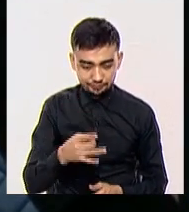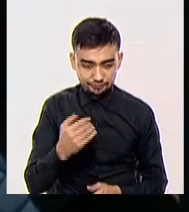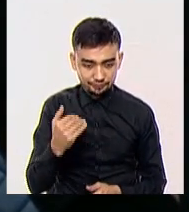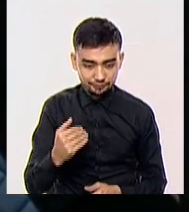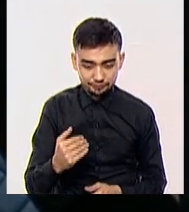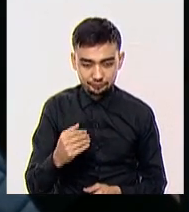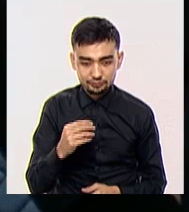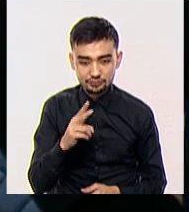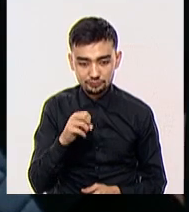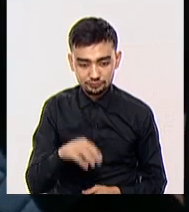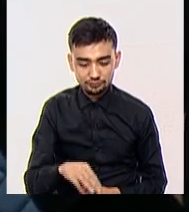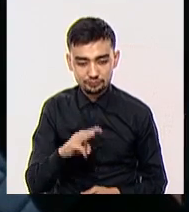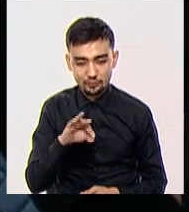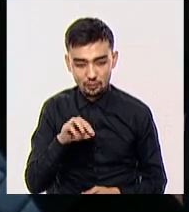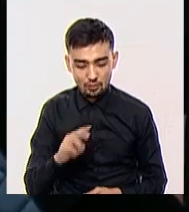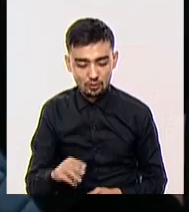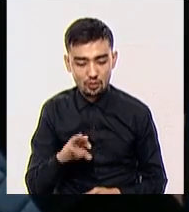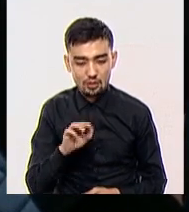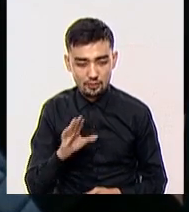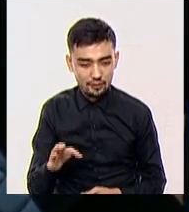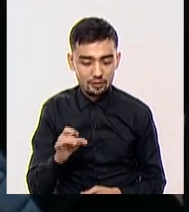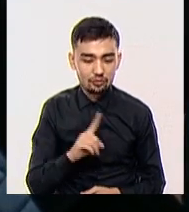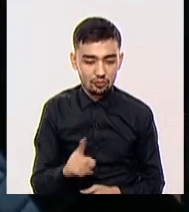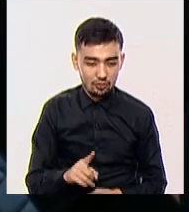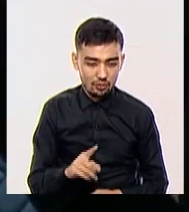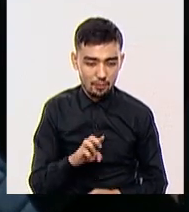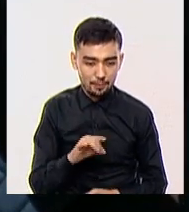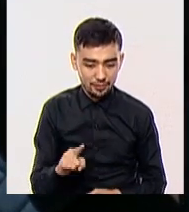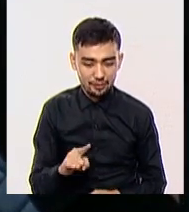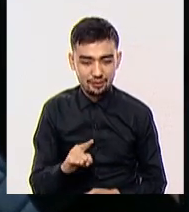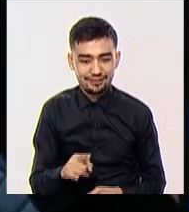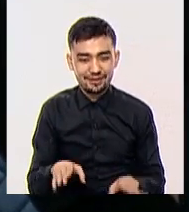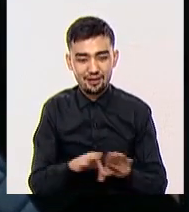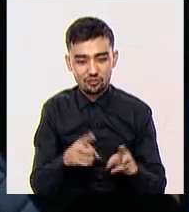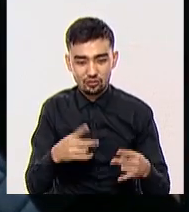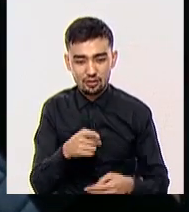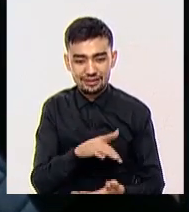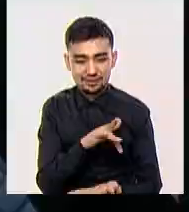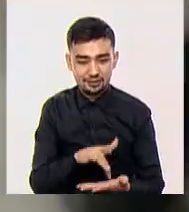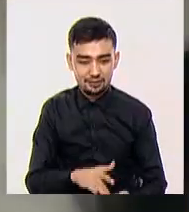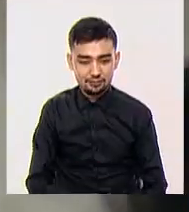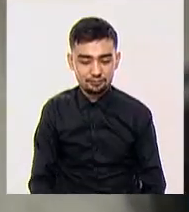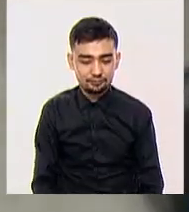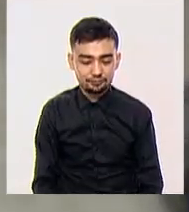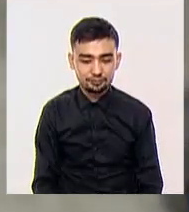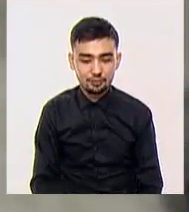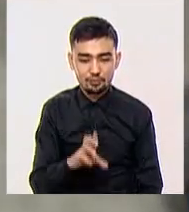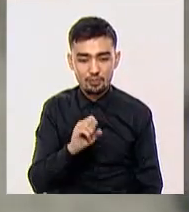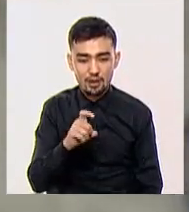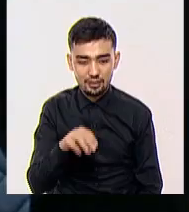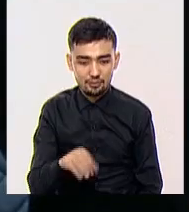республики Касым жумарта кинелевича чтобы не закрывали этот центр